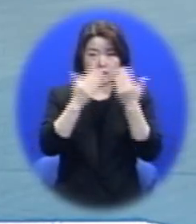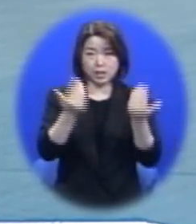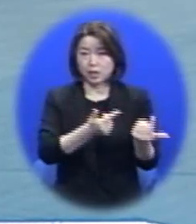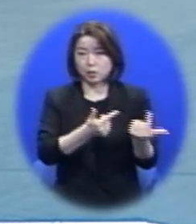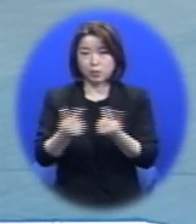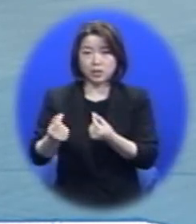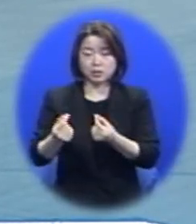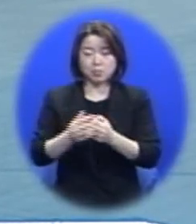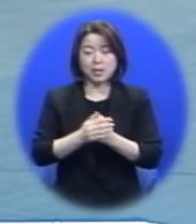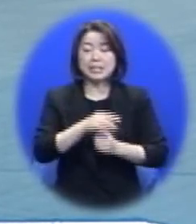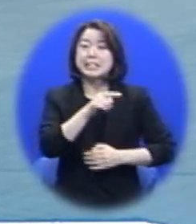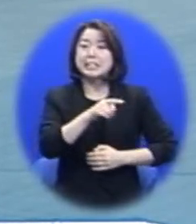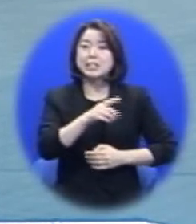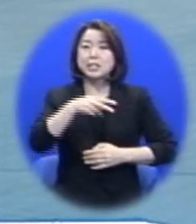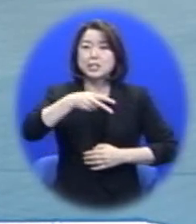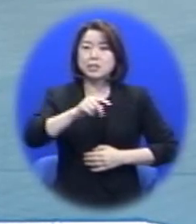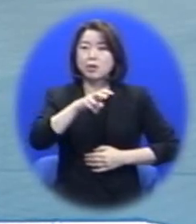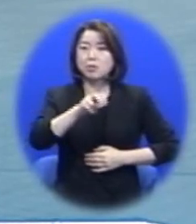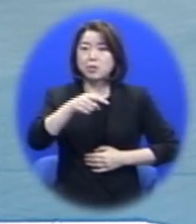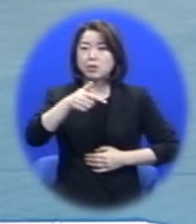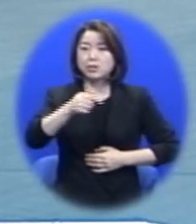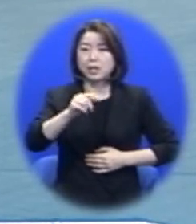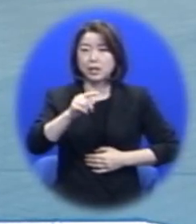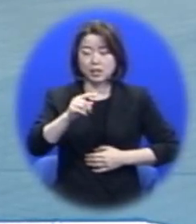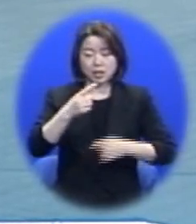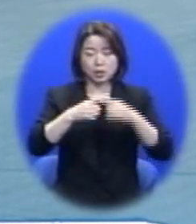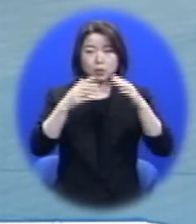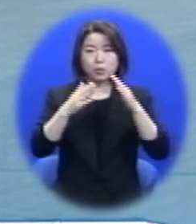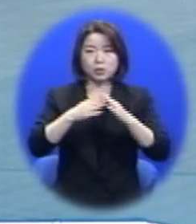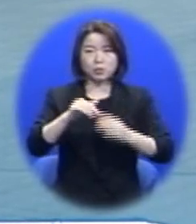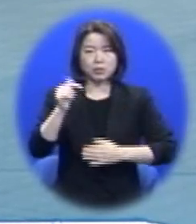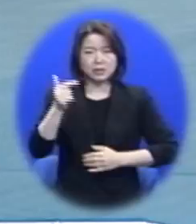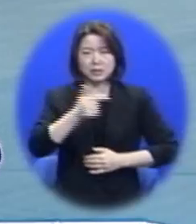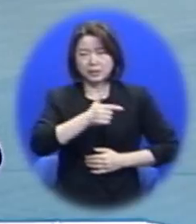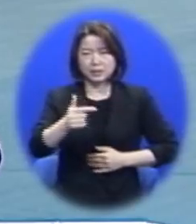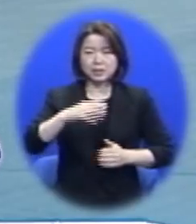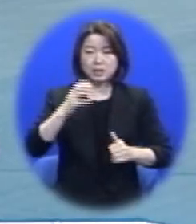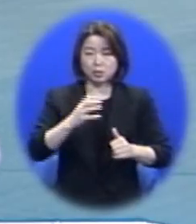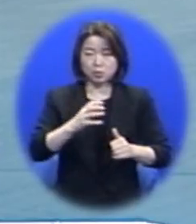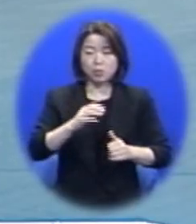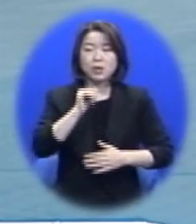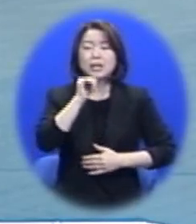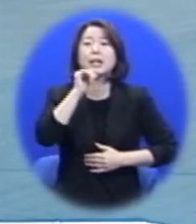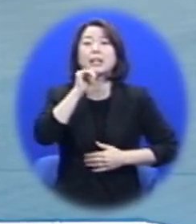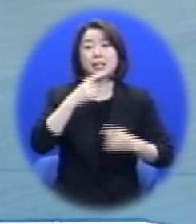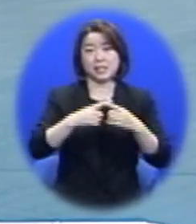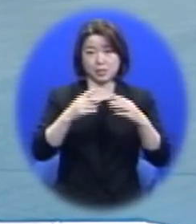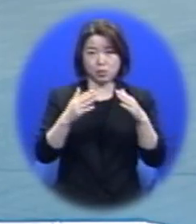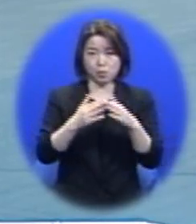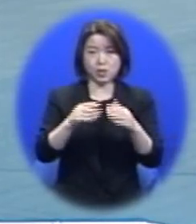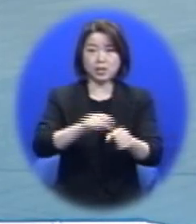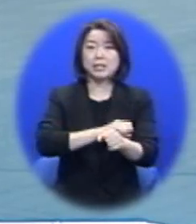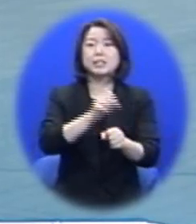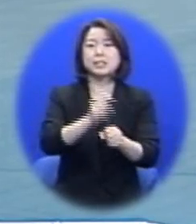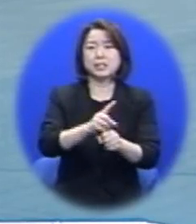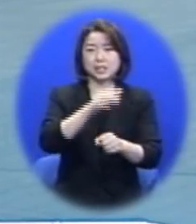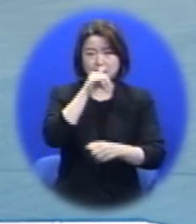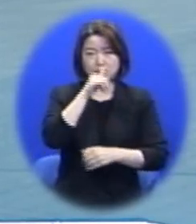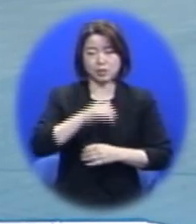교회고 또 굉장히 가난한 교회였습니다. 아주 가난한 교회로 특징 지어지는